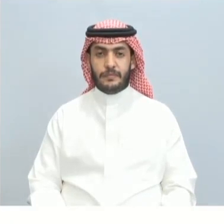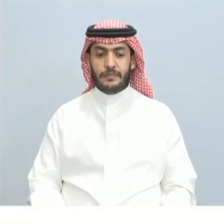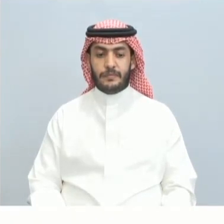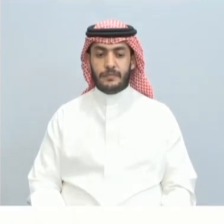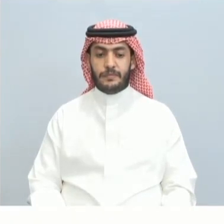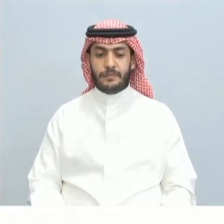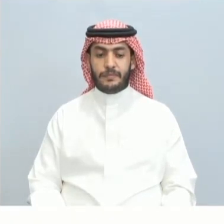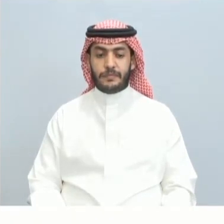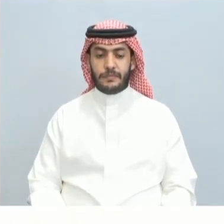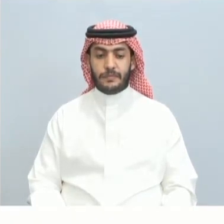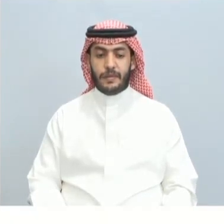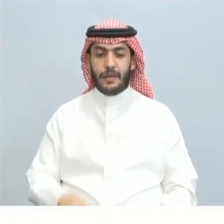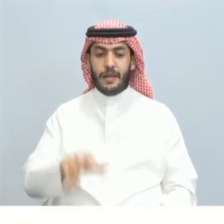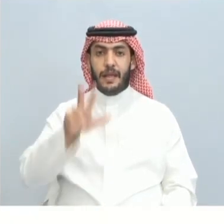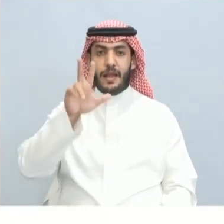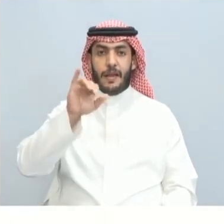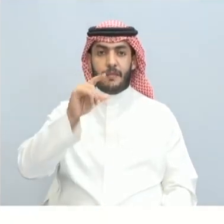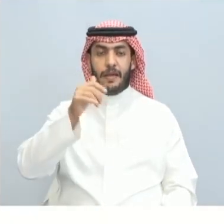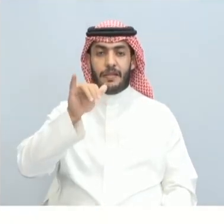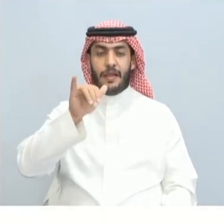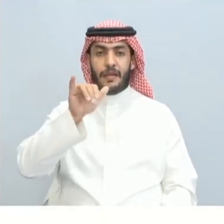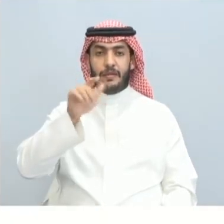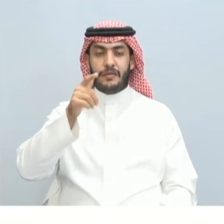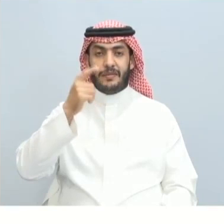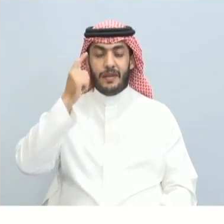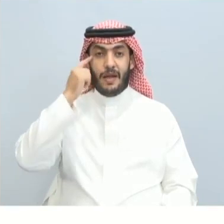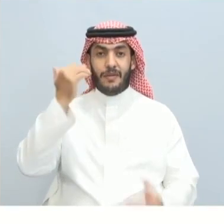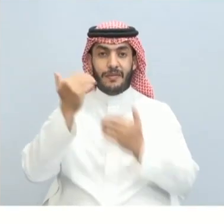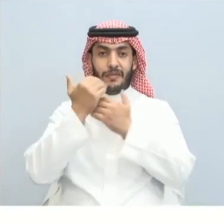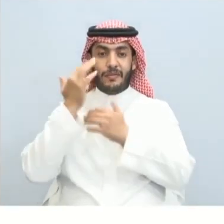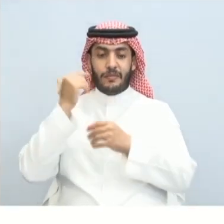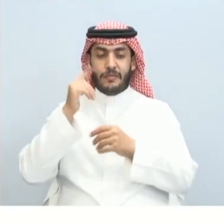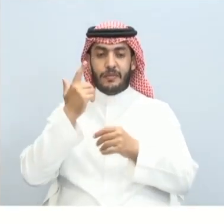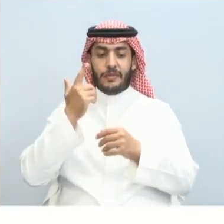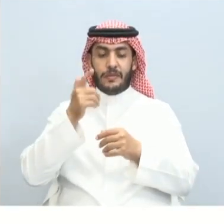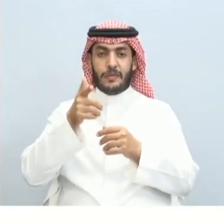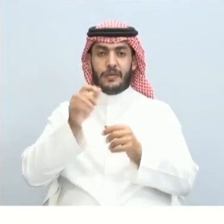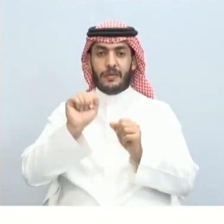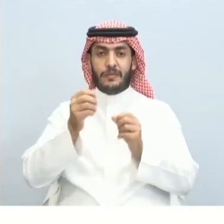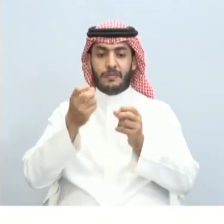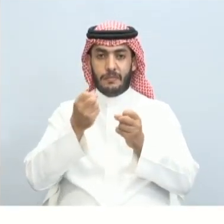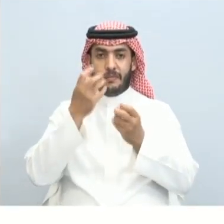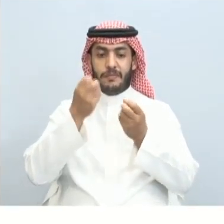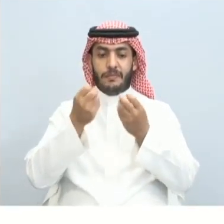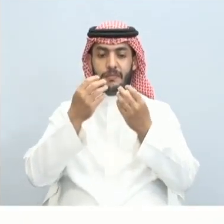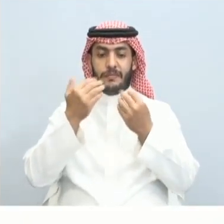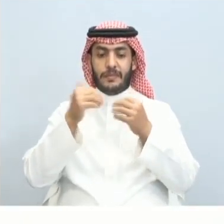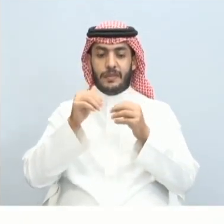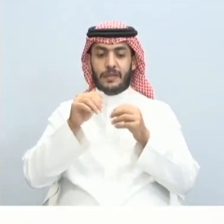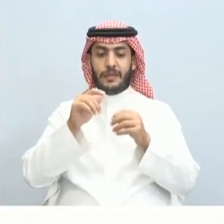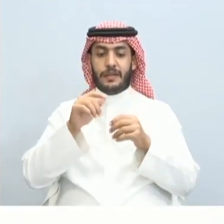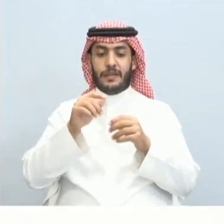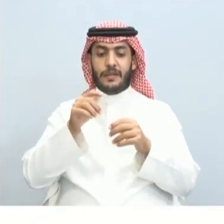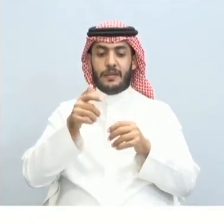الان لنحدد المدى المدى كما تعلمنا هو قيم المخرجات المخرجات وهي